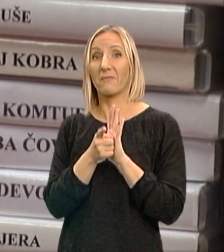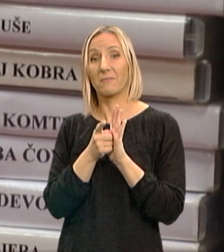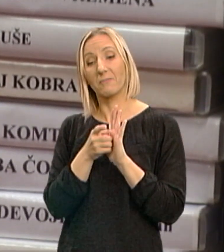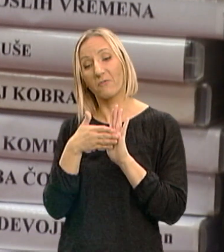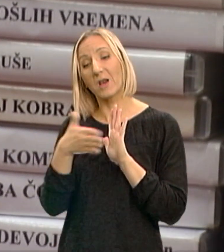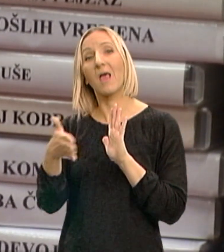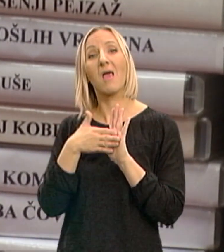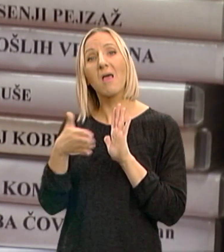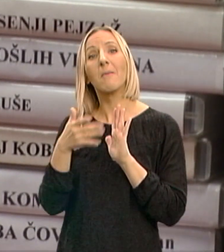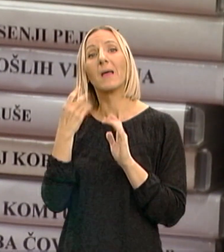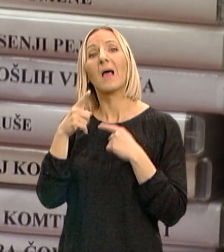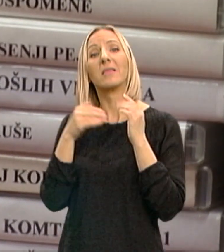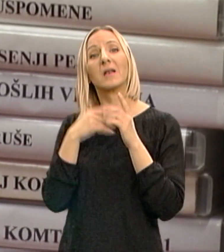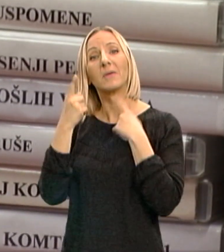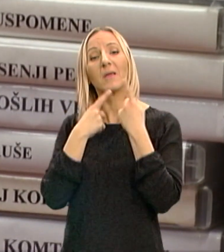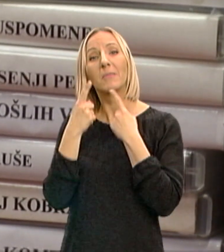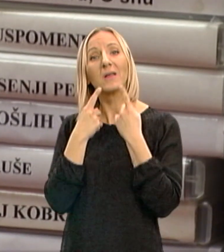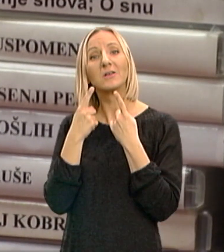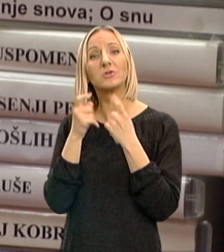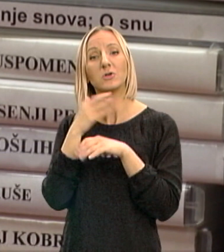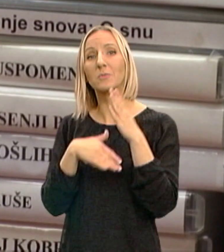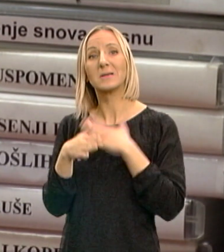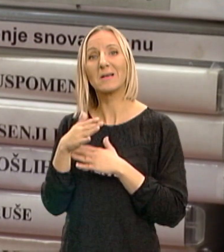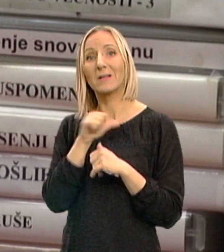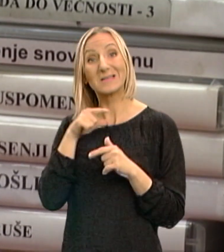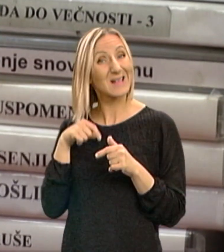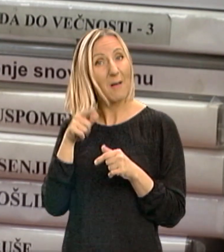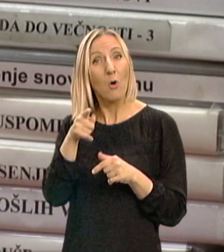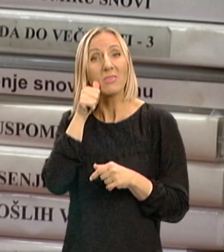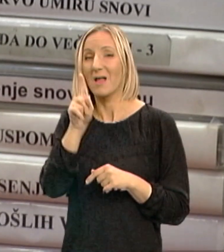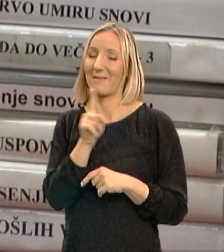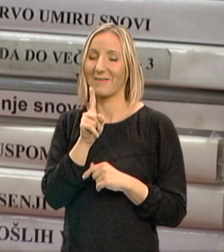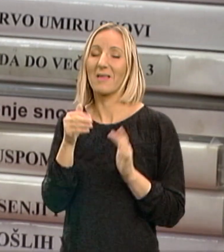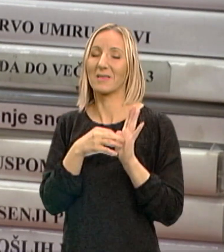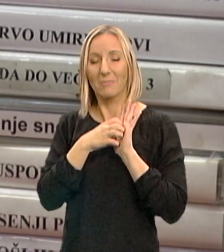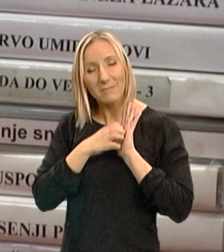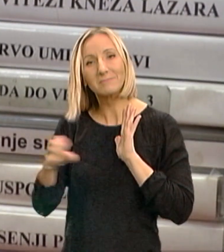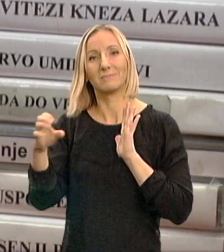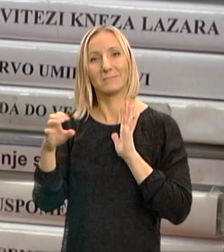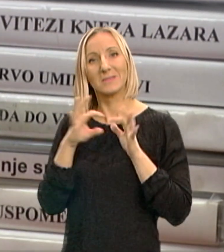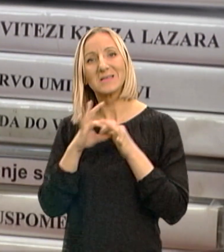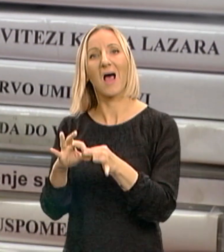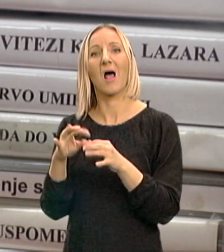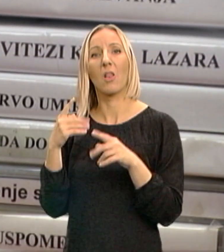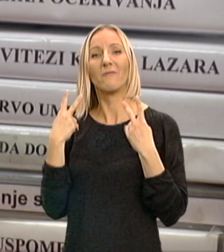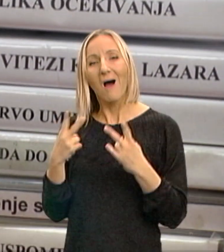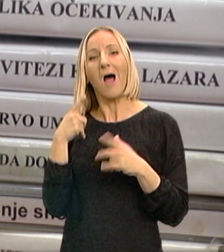govorimo o osobama sa invaliditetom, nego to trebamo da činimo stalno, zato što je taj kontinuitet